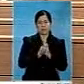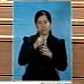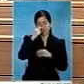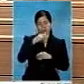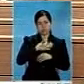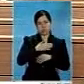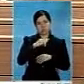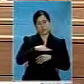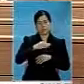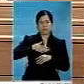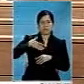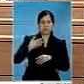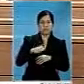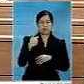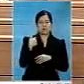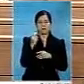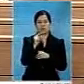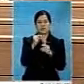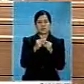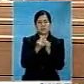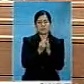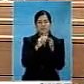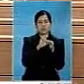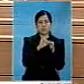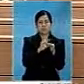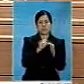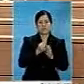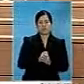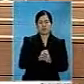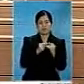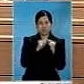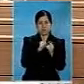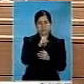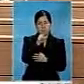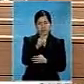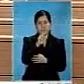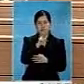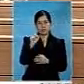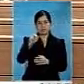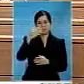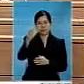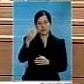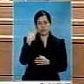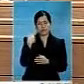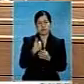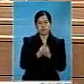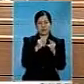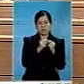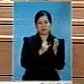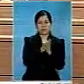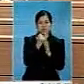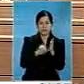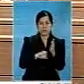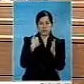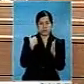าเดี๋ยวจะผิดรัฐธรรมนูญมาตรา190ต้องกลับบ้านไปถามรัฐสภาก่อนแล้วมันเป็นยังไงล่ะครับความน่าเชื่อถือของ